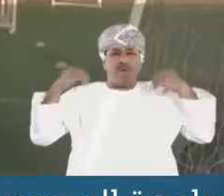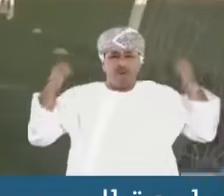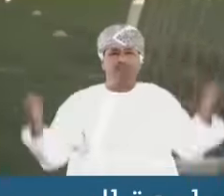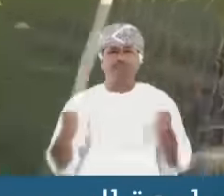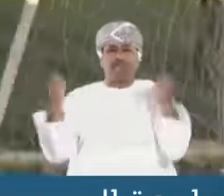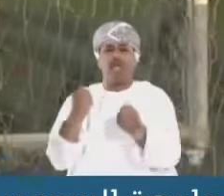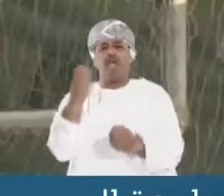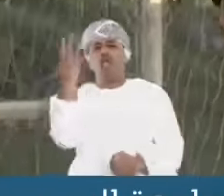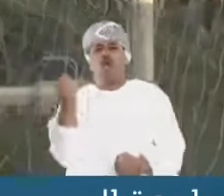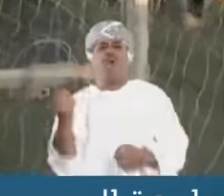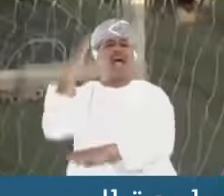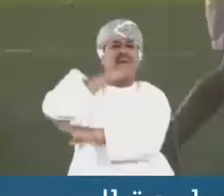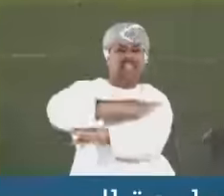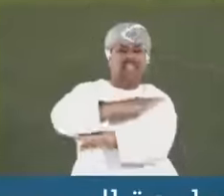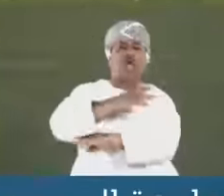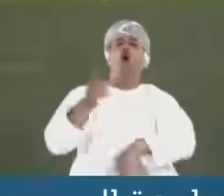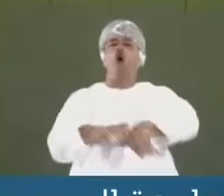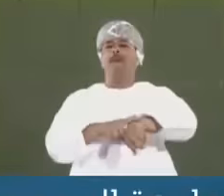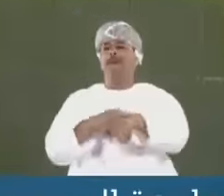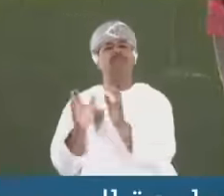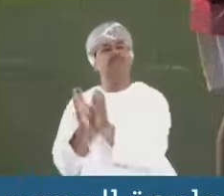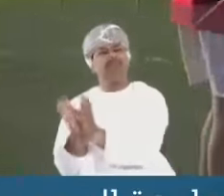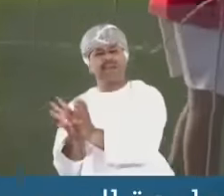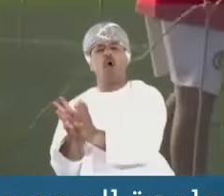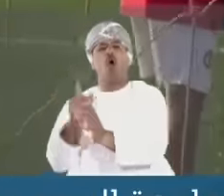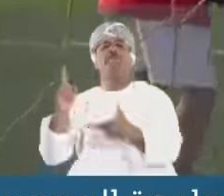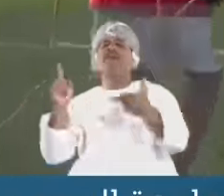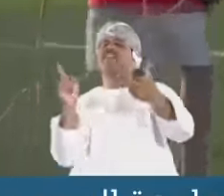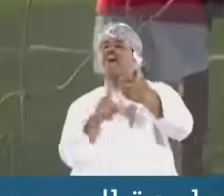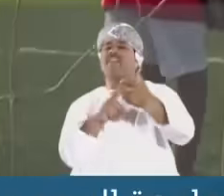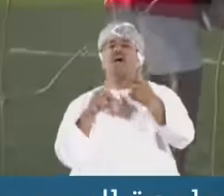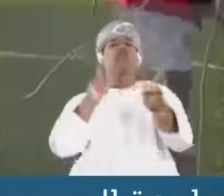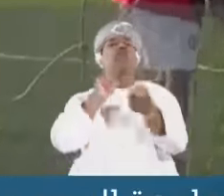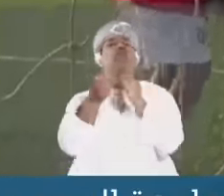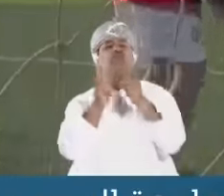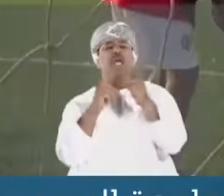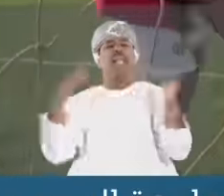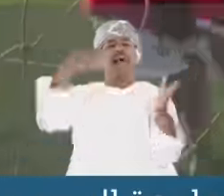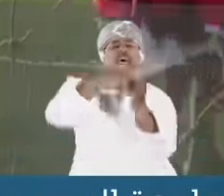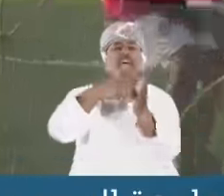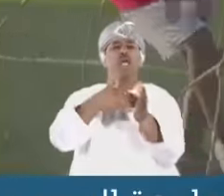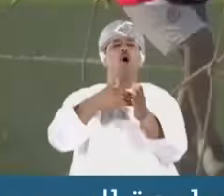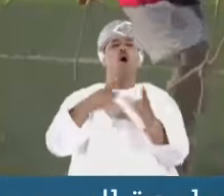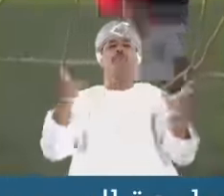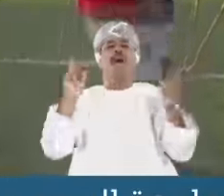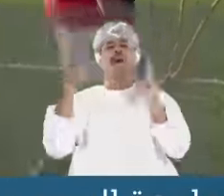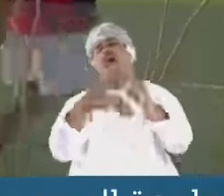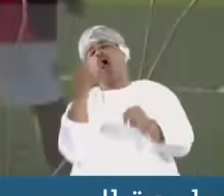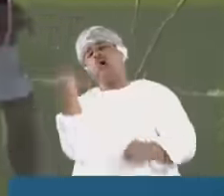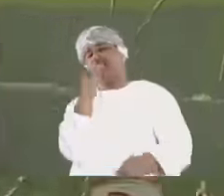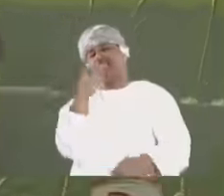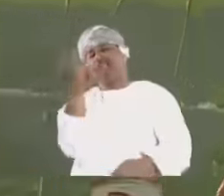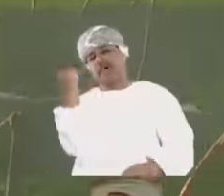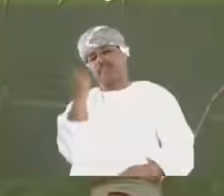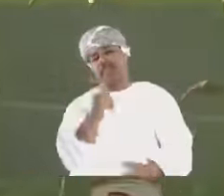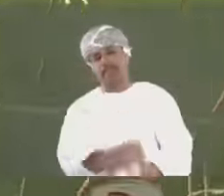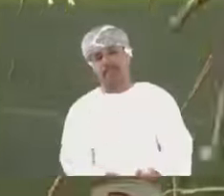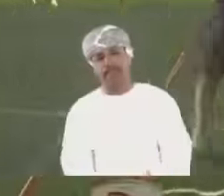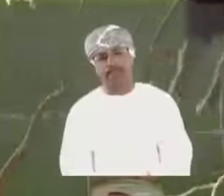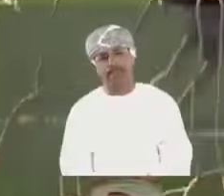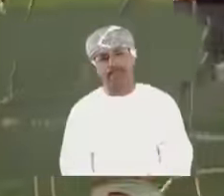اليوم، علما بأن المنتخب حقق المركز الثالث في مشاركته الأخيرة بالمهرجان السابق.